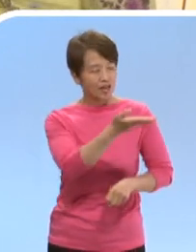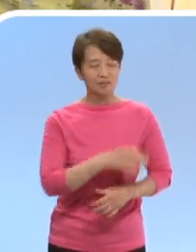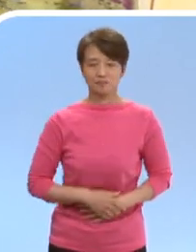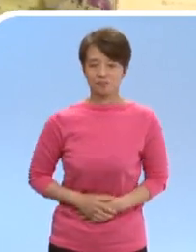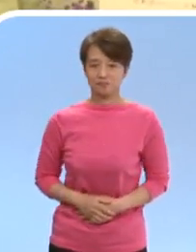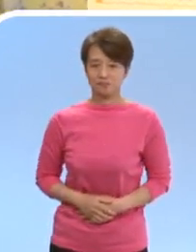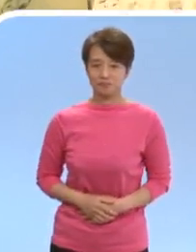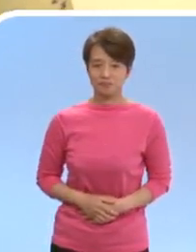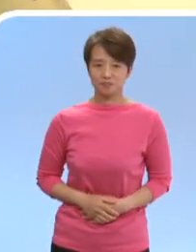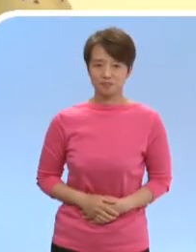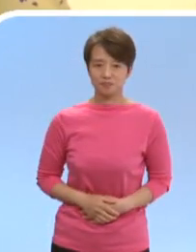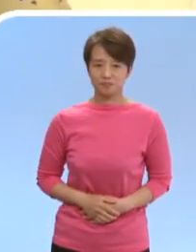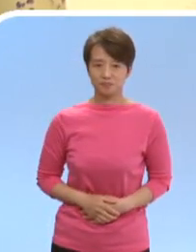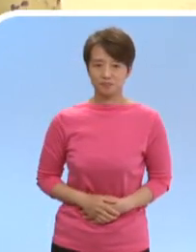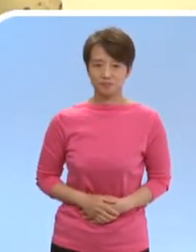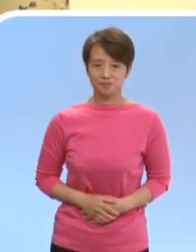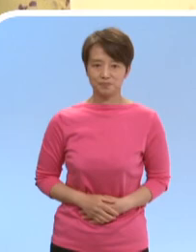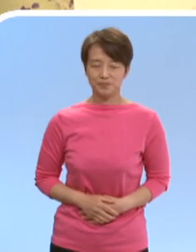うか。